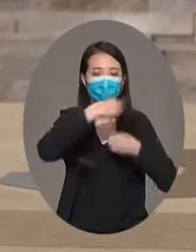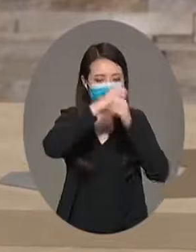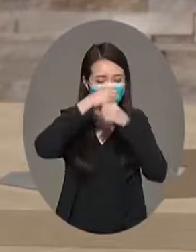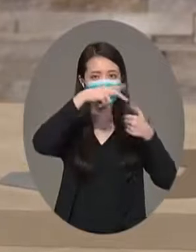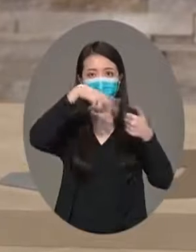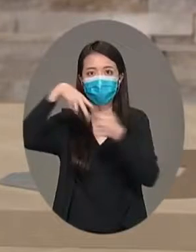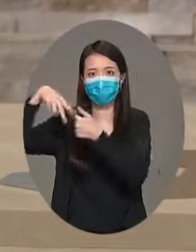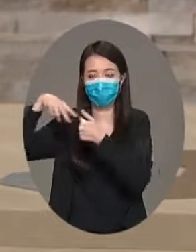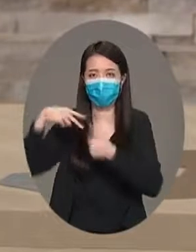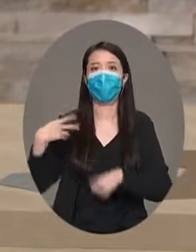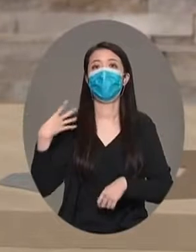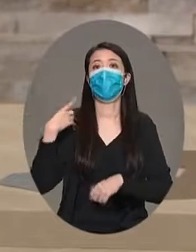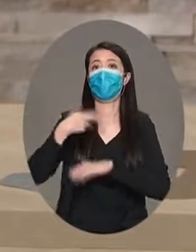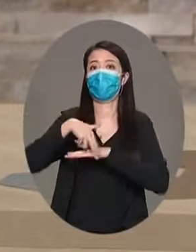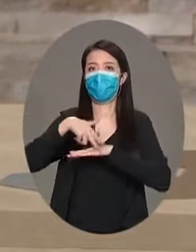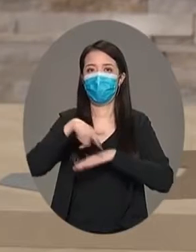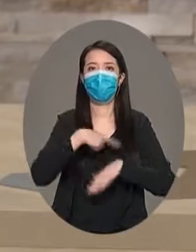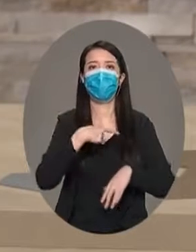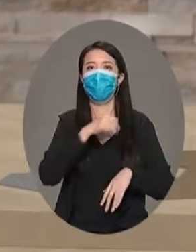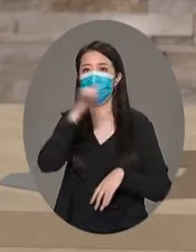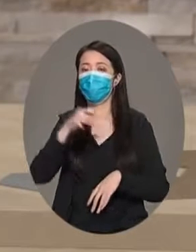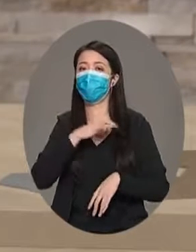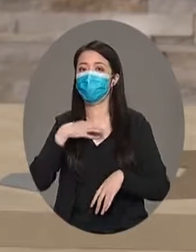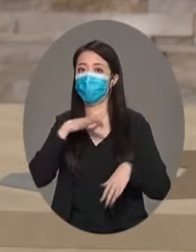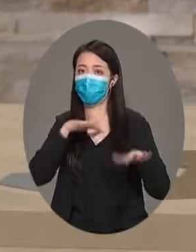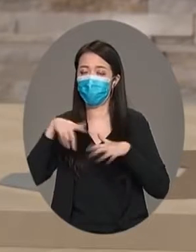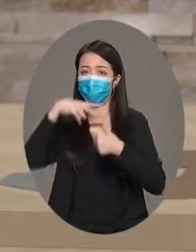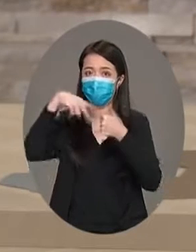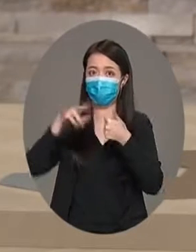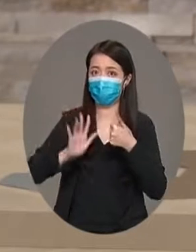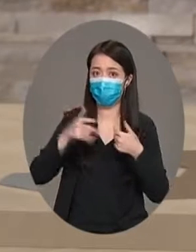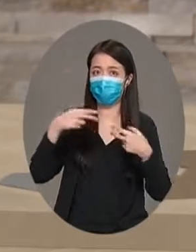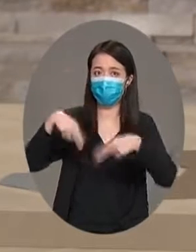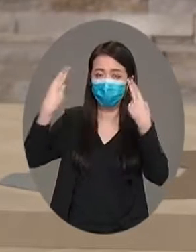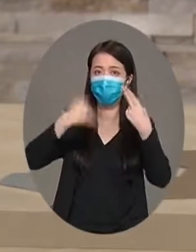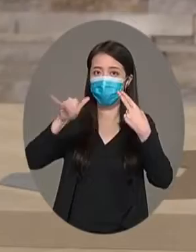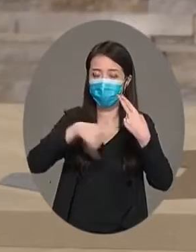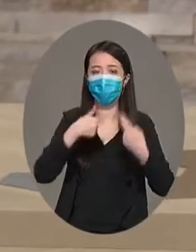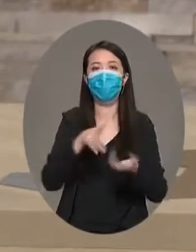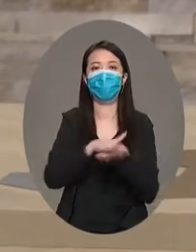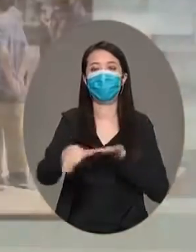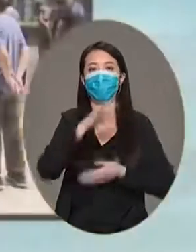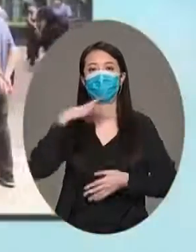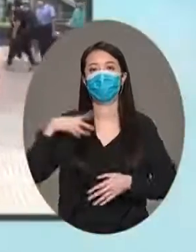酸檢測，原定昨日實施的珠海澳門免檢疫通關安排亦都要臨時取消。